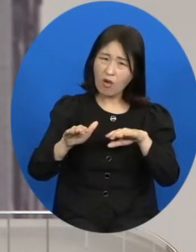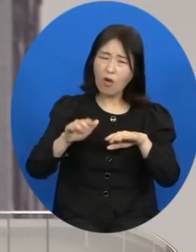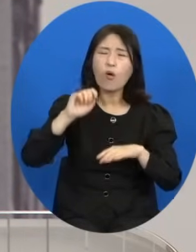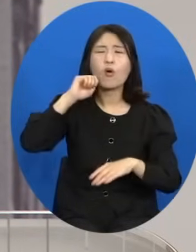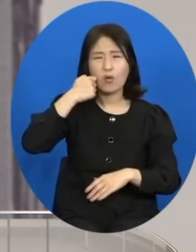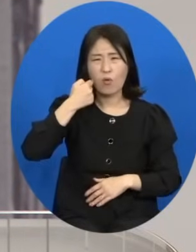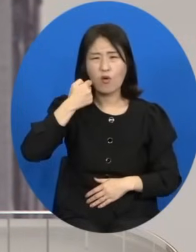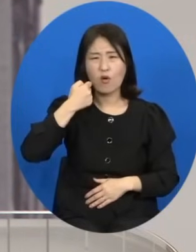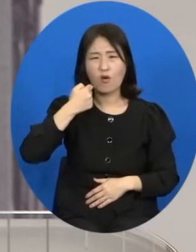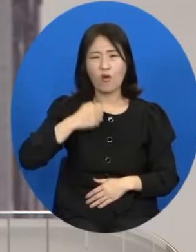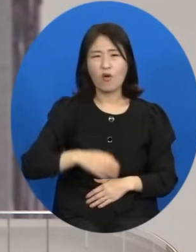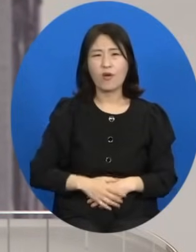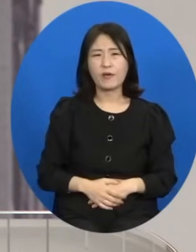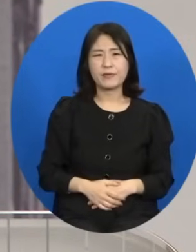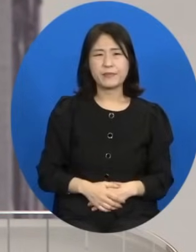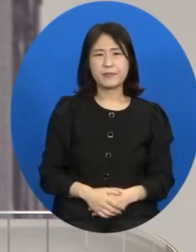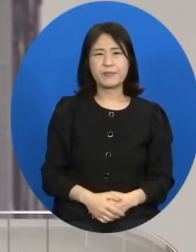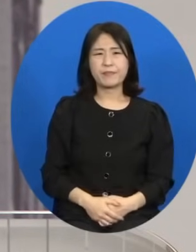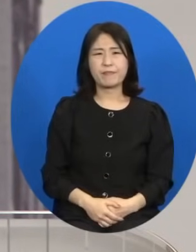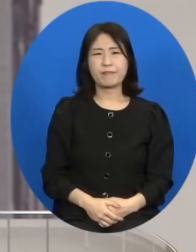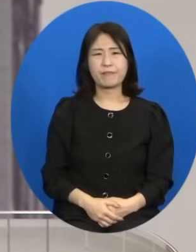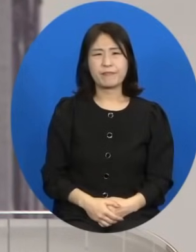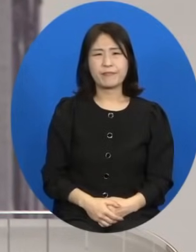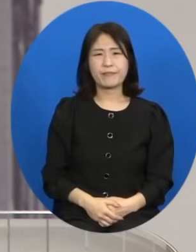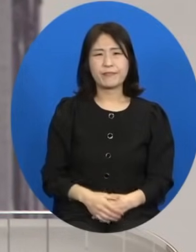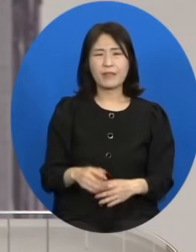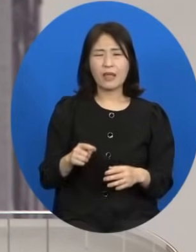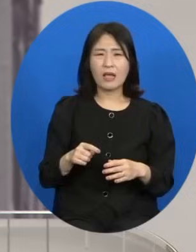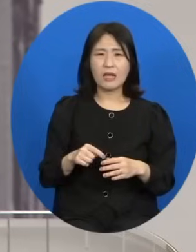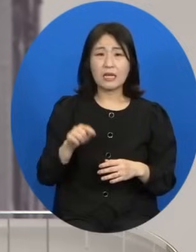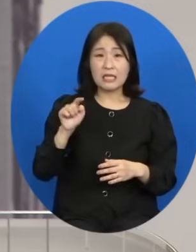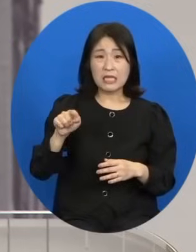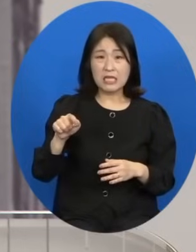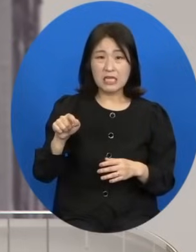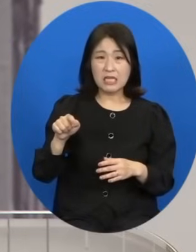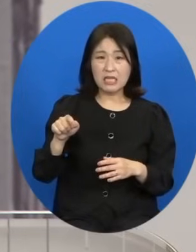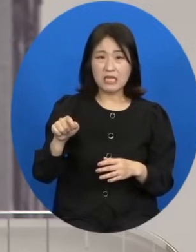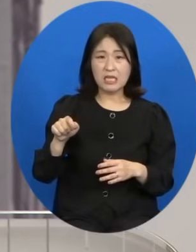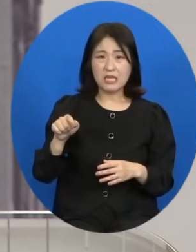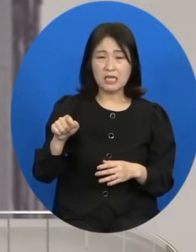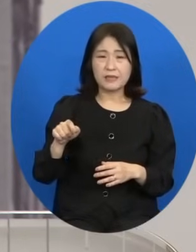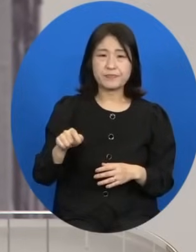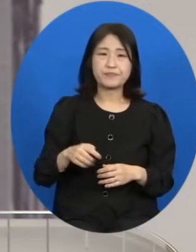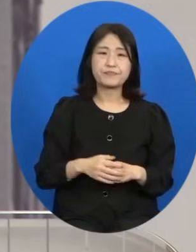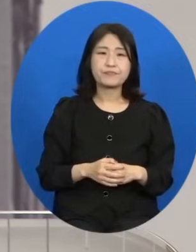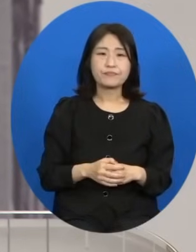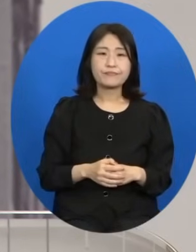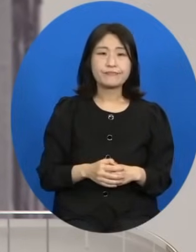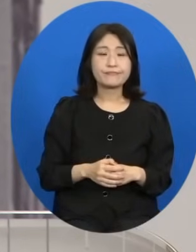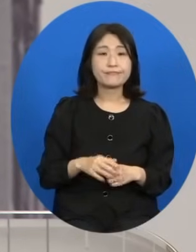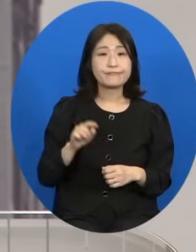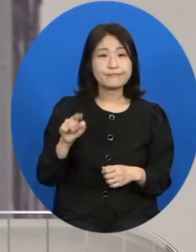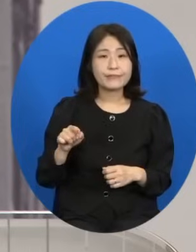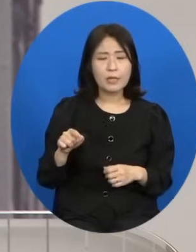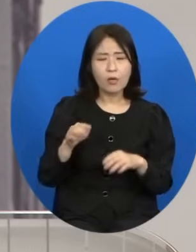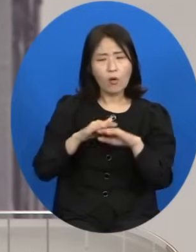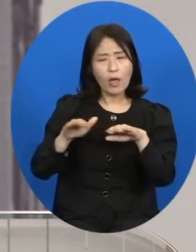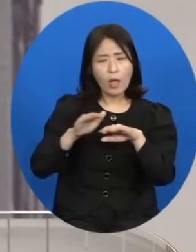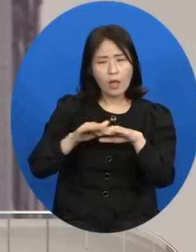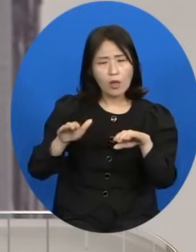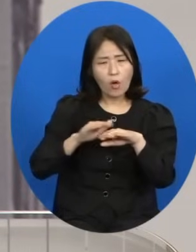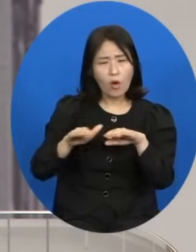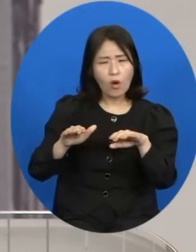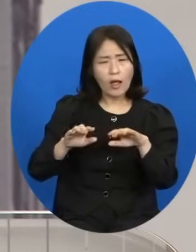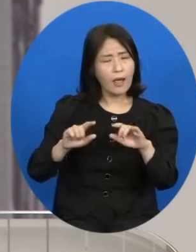어느 날 어느 장소에 주님이 오신다 그래 가지고 다 재산 팔고 막 이런 이단들이 많이 나오게 되는 거예요 이거는 그렇게 풀 것이 아니라